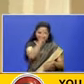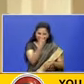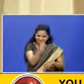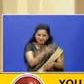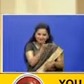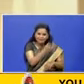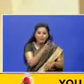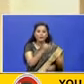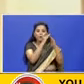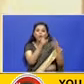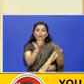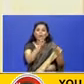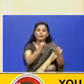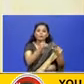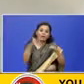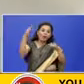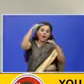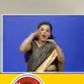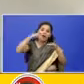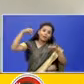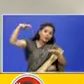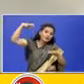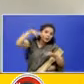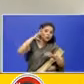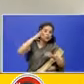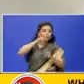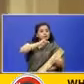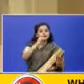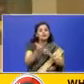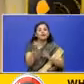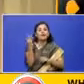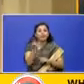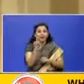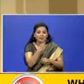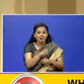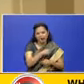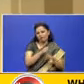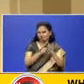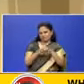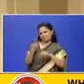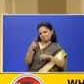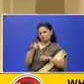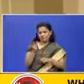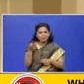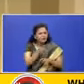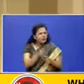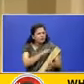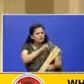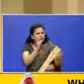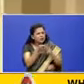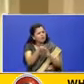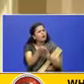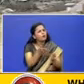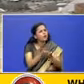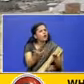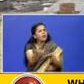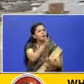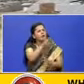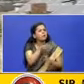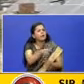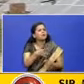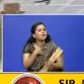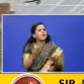अपना घर के छत पे बिजली बन रही है। हाँ, बात सही है सर। तो क्या ये बदलाव जो आया है उसकी गांव के लोगों पे क्या असर है?